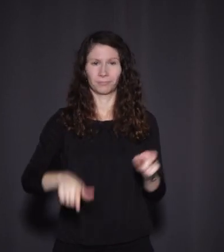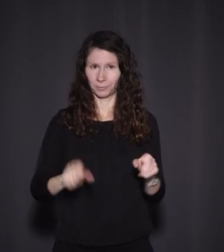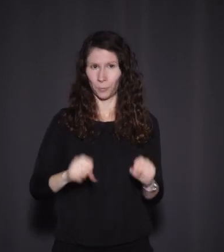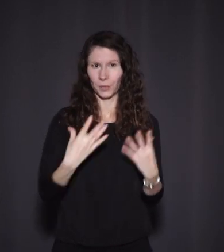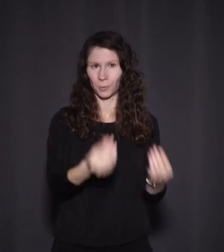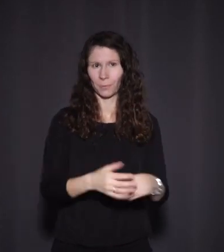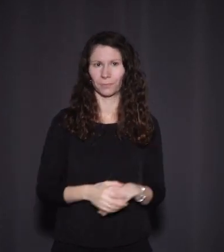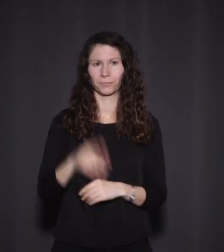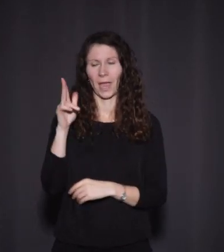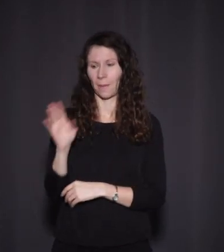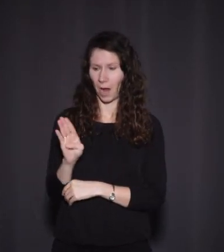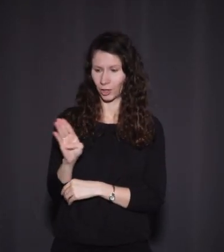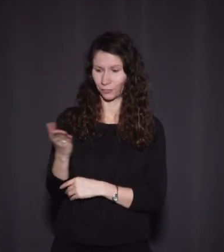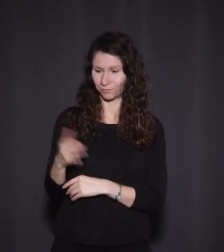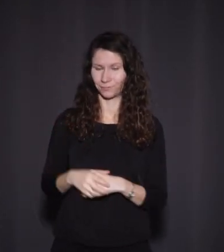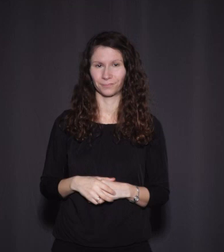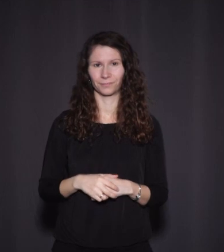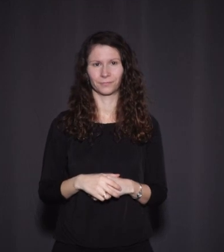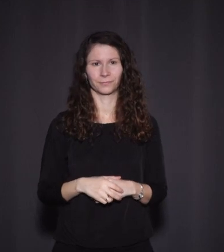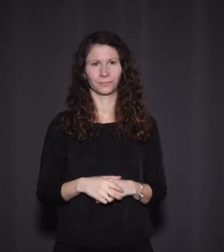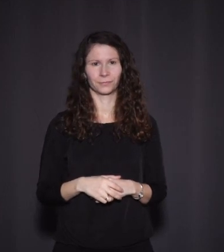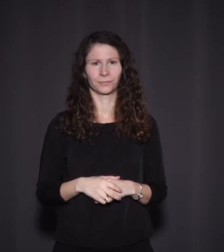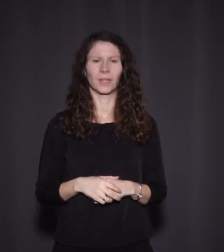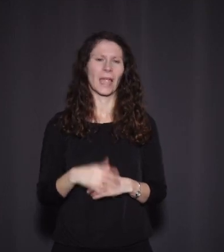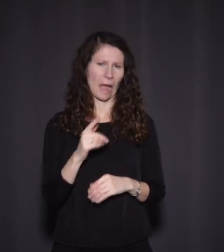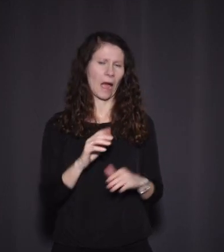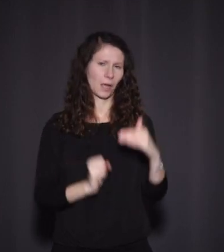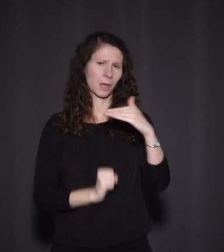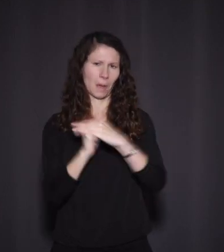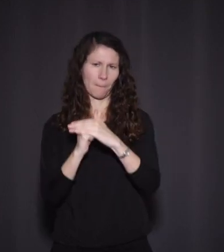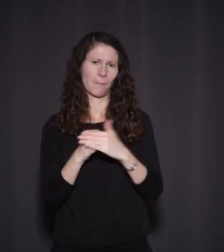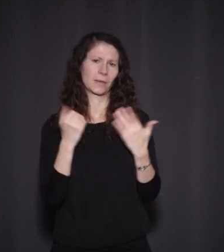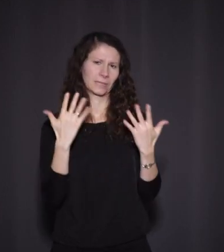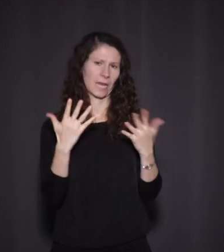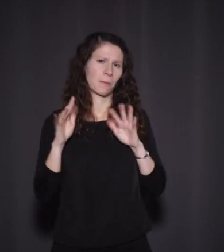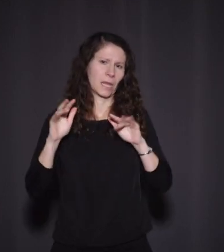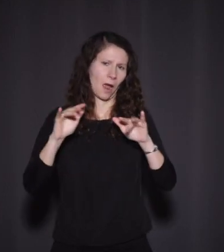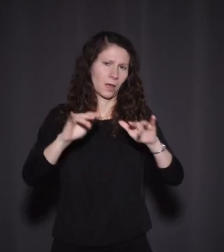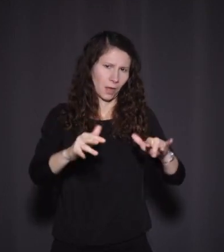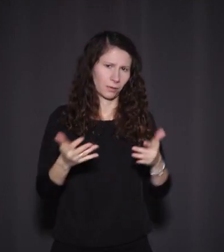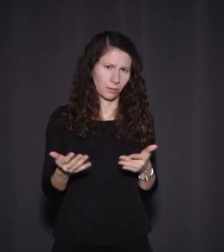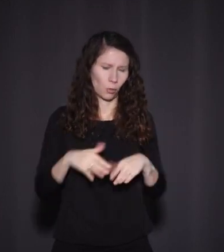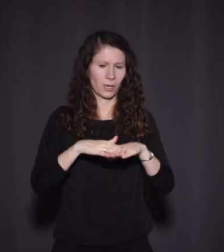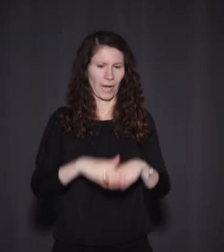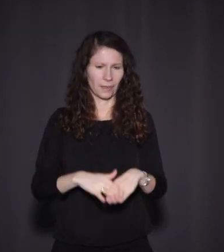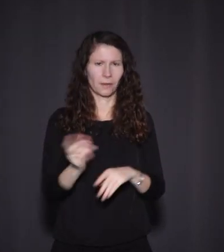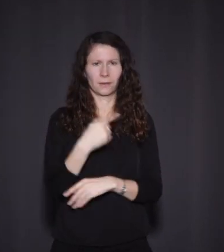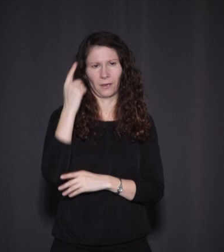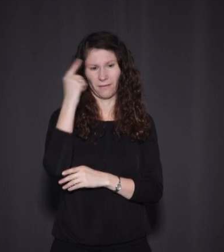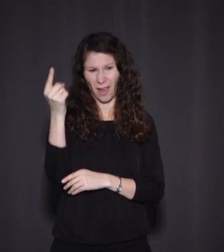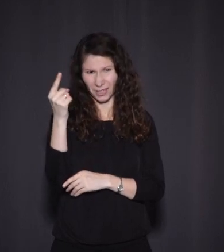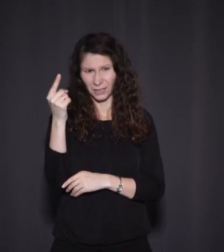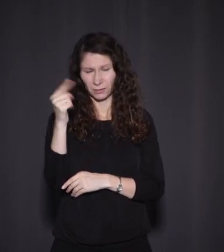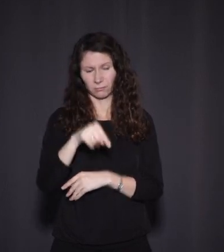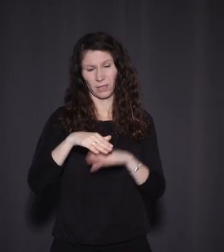Herr Bartsch. Wobei man muss sagen, das ist ja nach oben gedeckelt, 10 Milliarden. Und das ist bei der Rente, wie wir beide wissen, ungefähr nichts. Ich